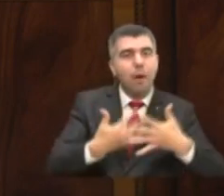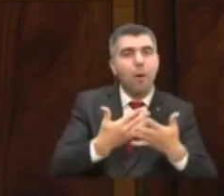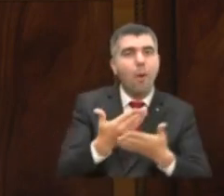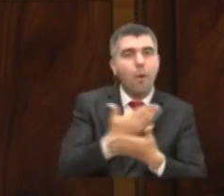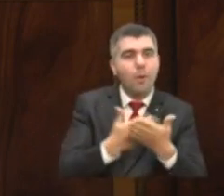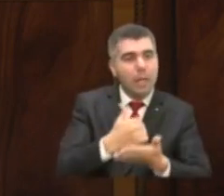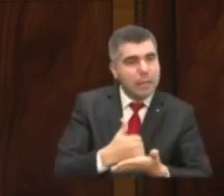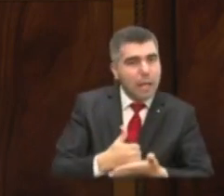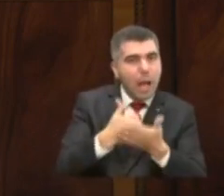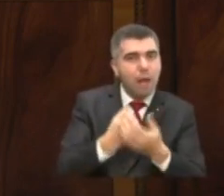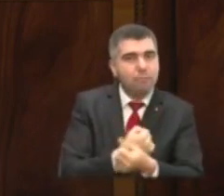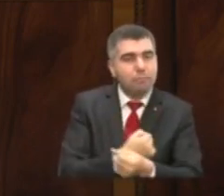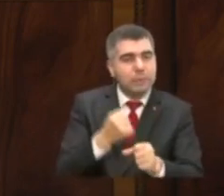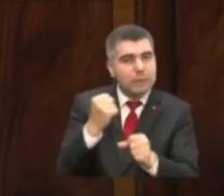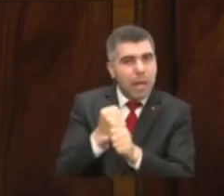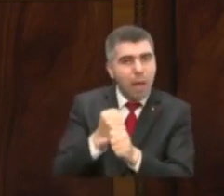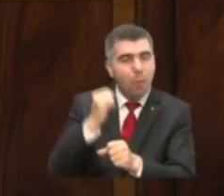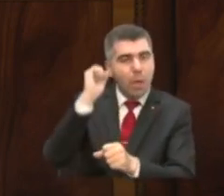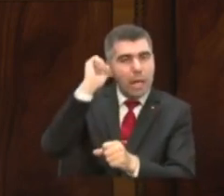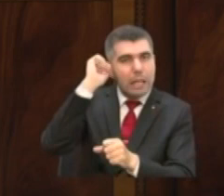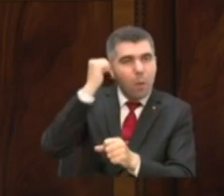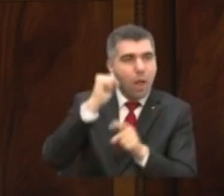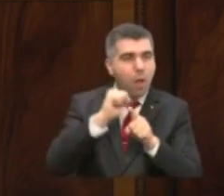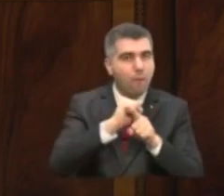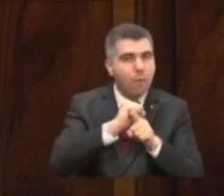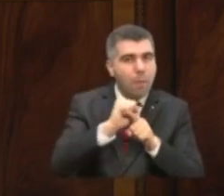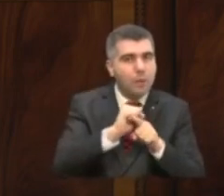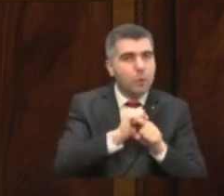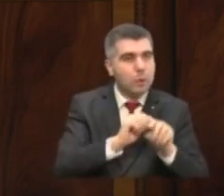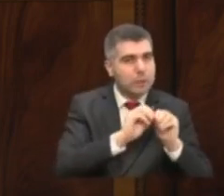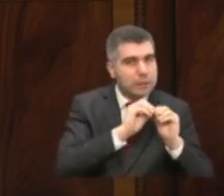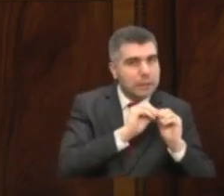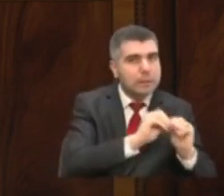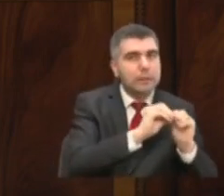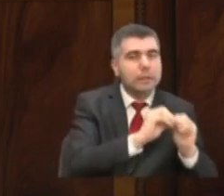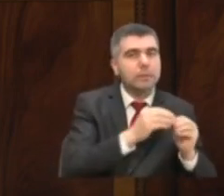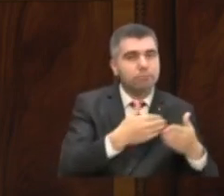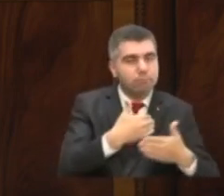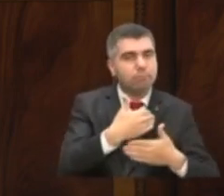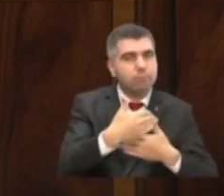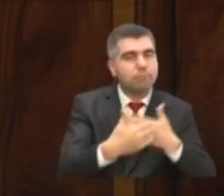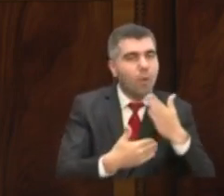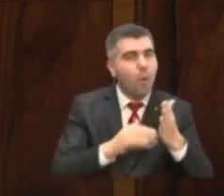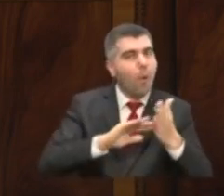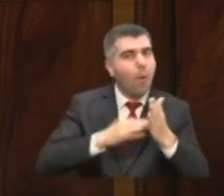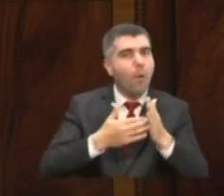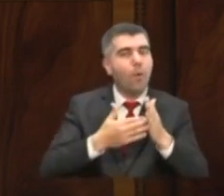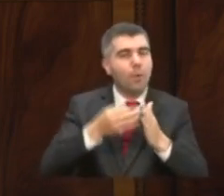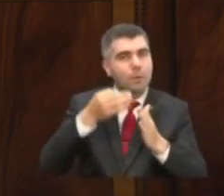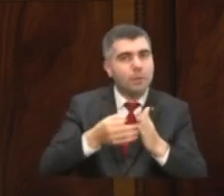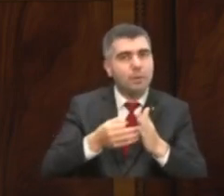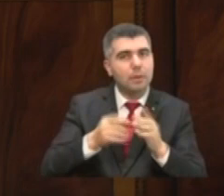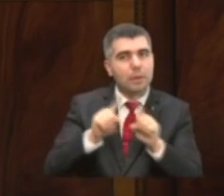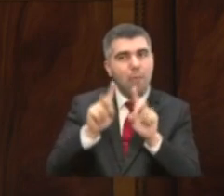دعم فرص الشغل وملائمة التكوين لمتطلبات الشغل والولوج إلى الخدمات الأساسية الضرورية وتقوية